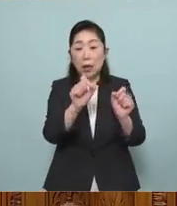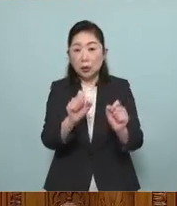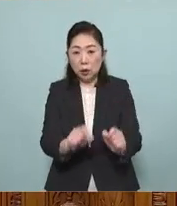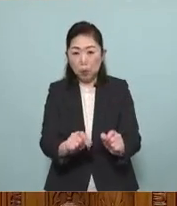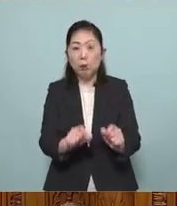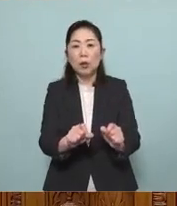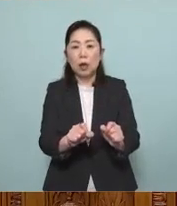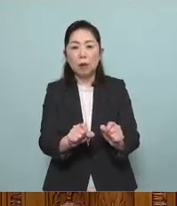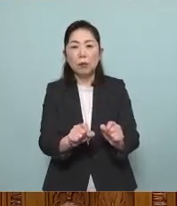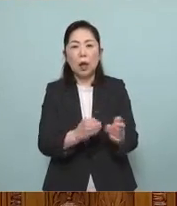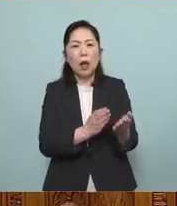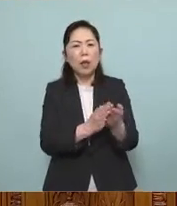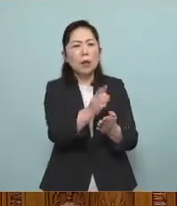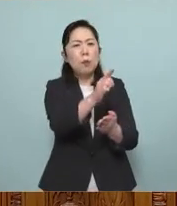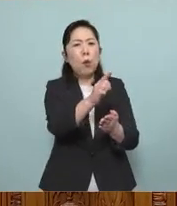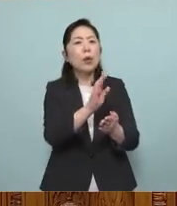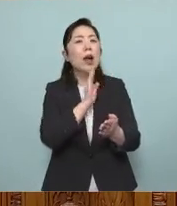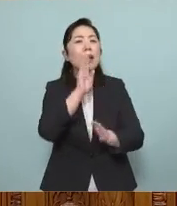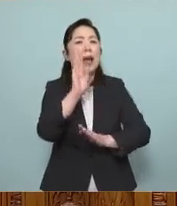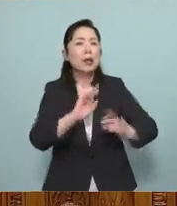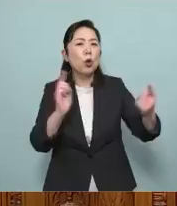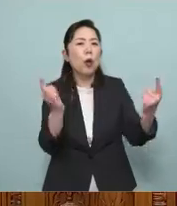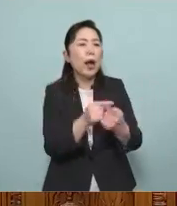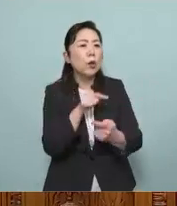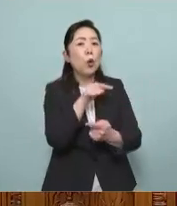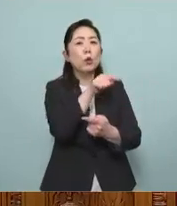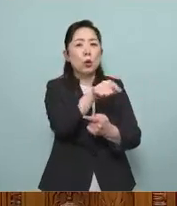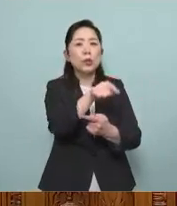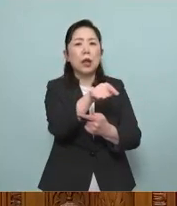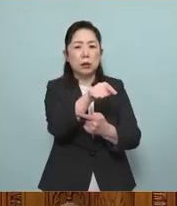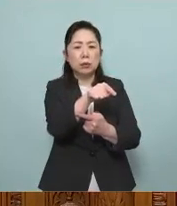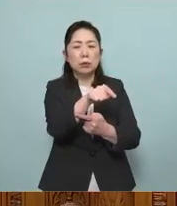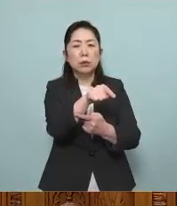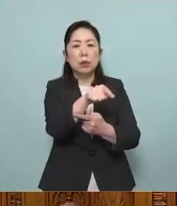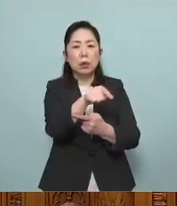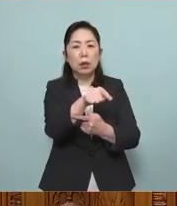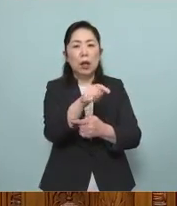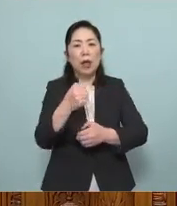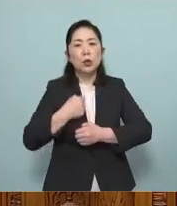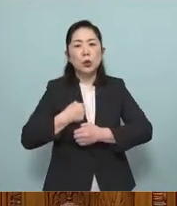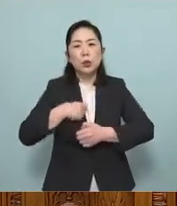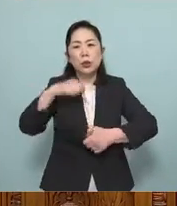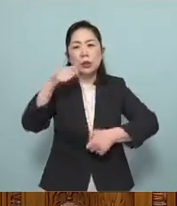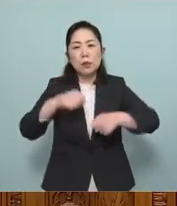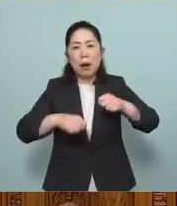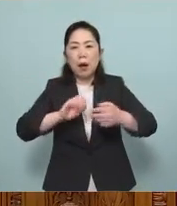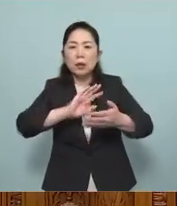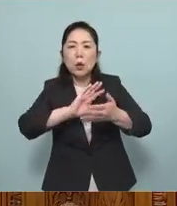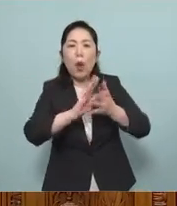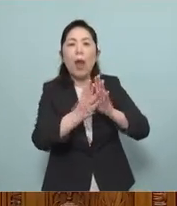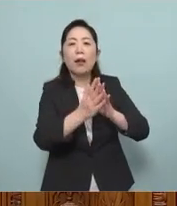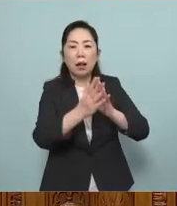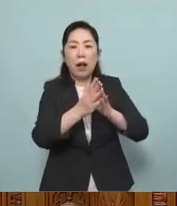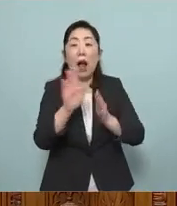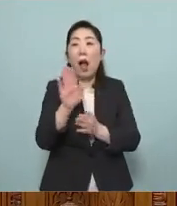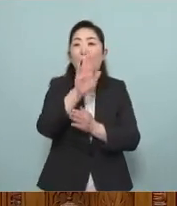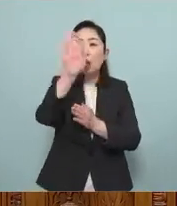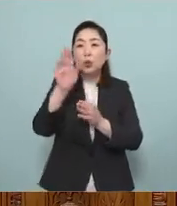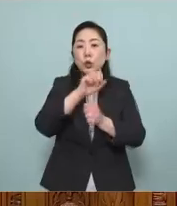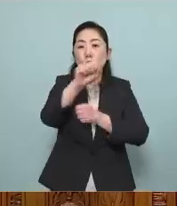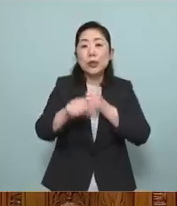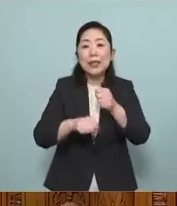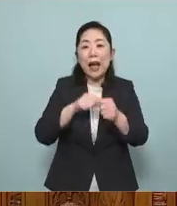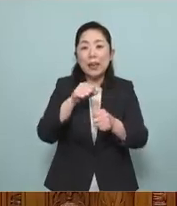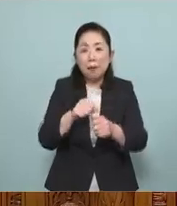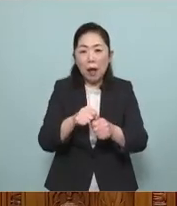一方的な現状変更の試みの深刻化、軍事バランスの急速な変化、宇宙、サイバーとい